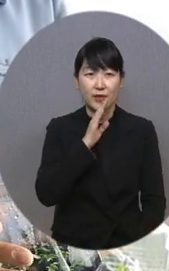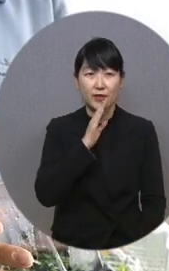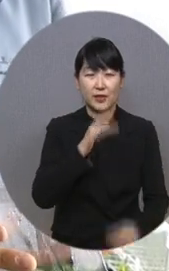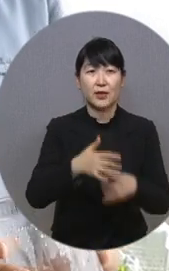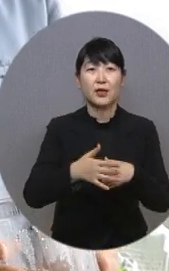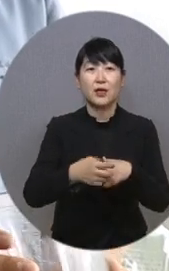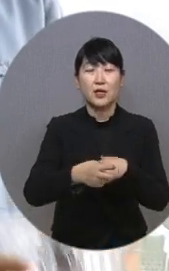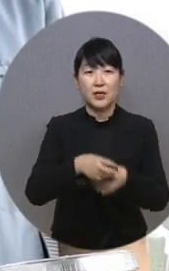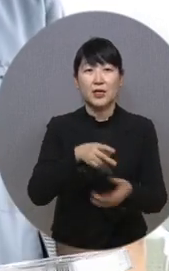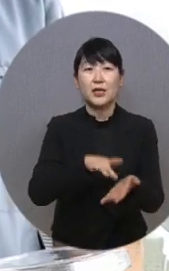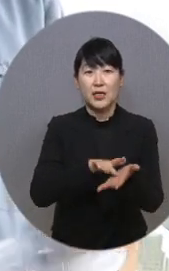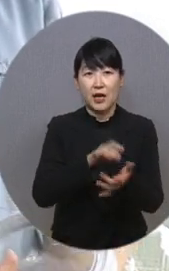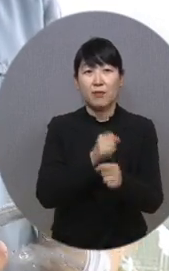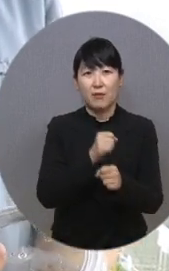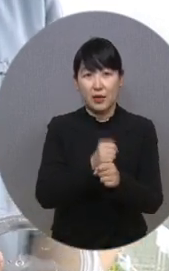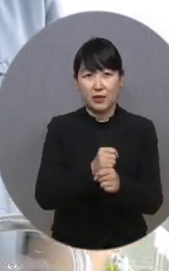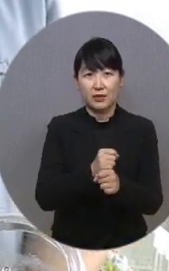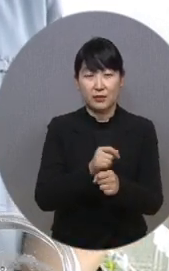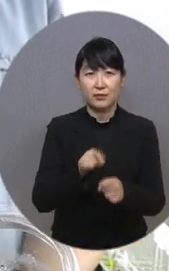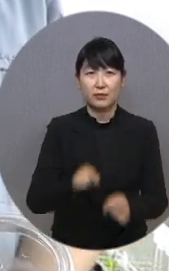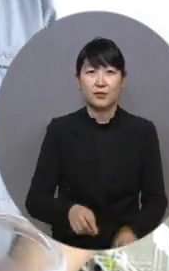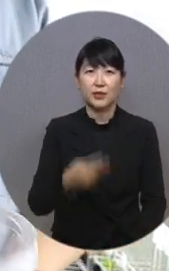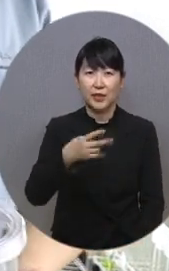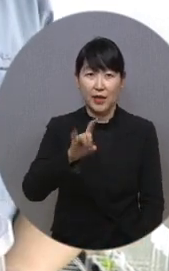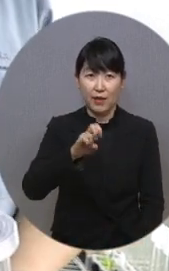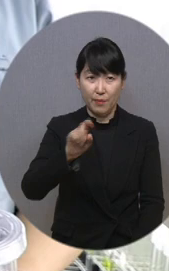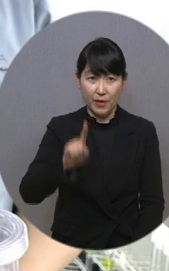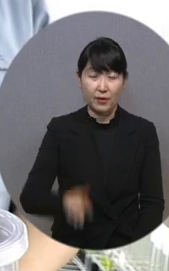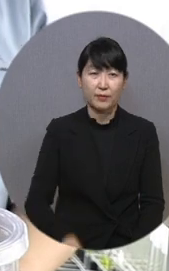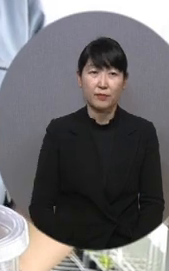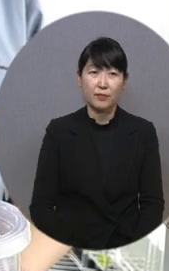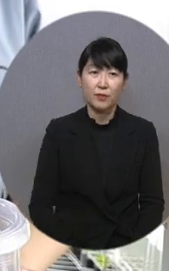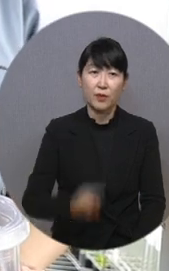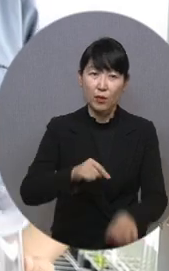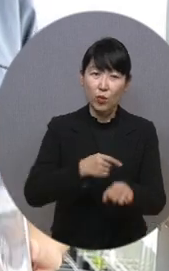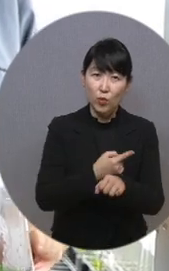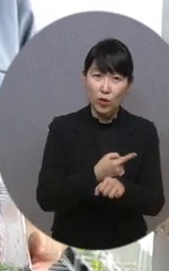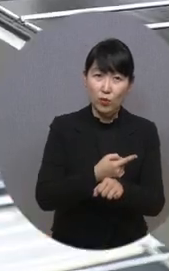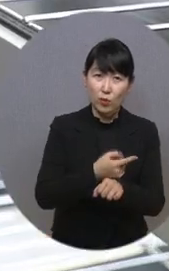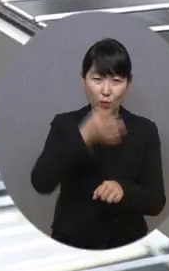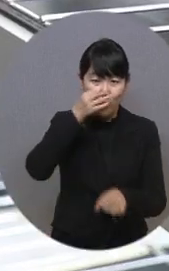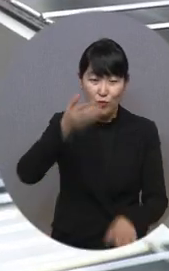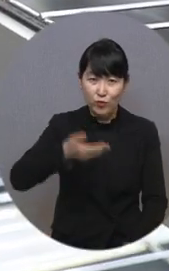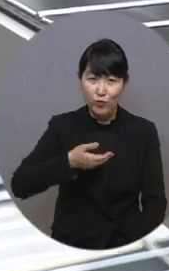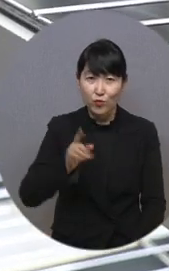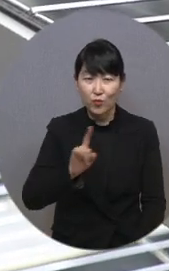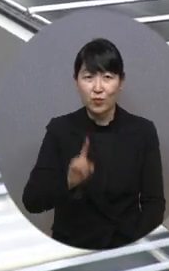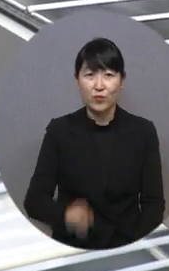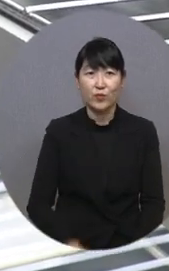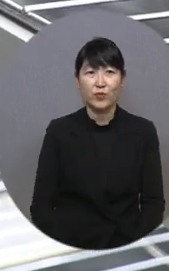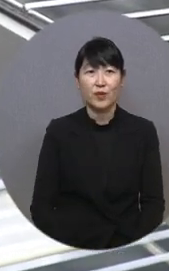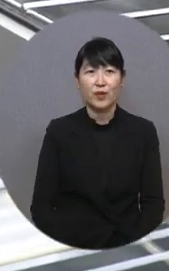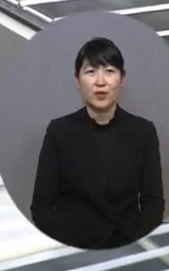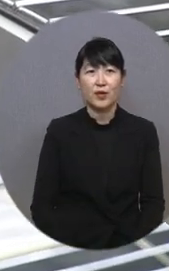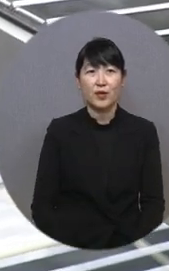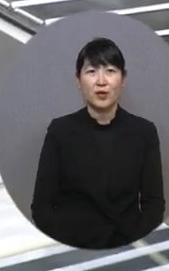식물이 바로 이 대마가 되겠습니다. 이 대마 말고도 또 혹시 보여주실 게 있으실까요? 이 식물의 세포도 우리가 배양하고 있는 모습을